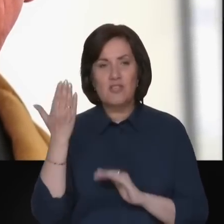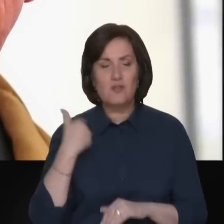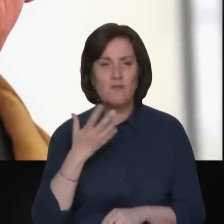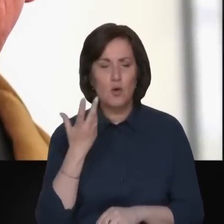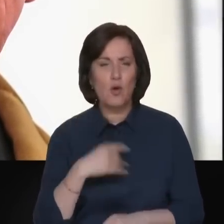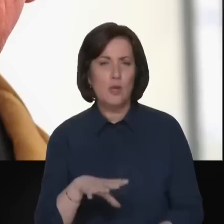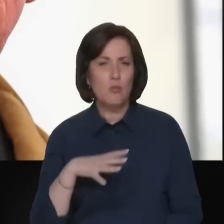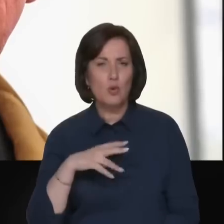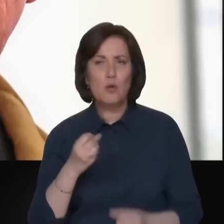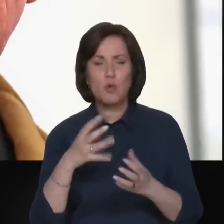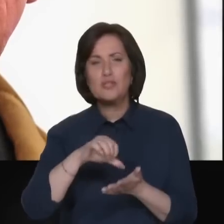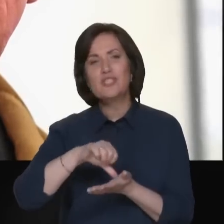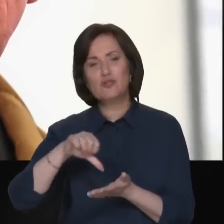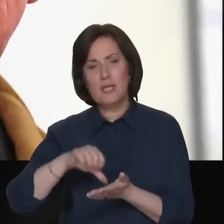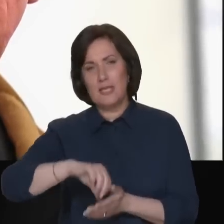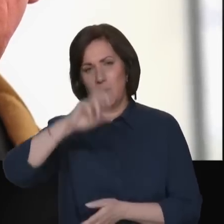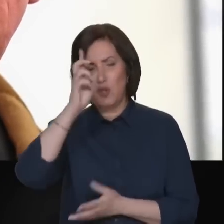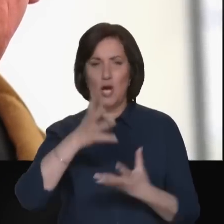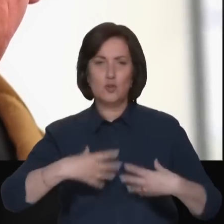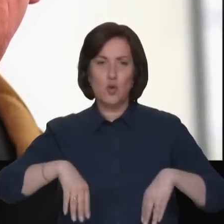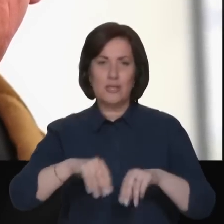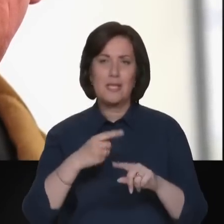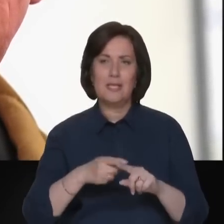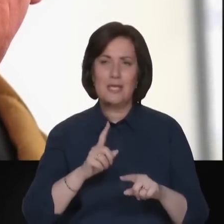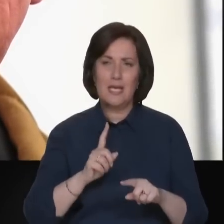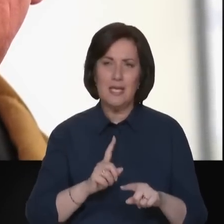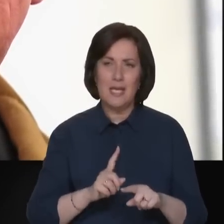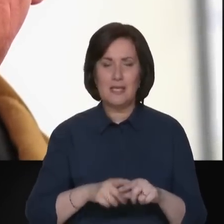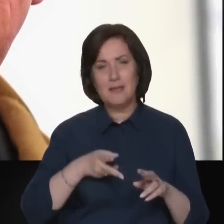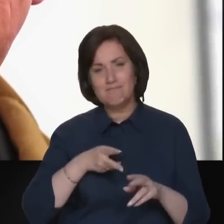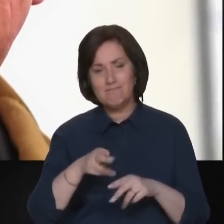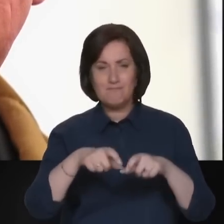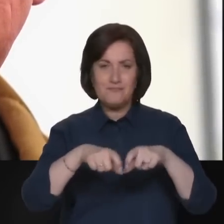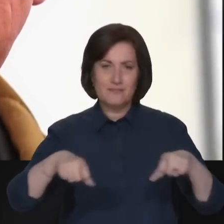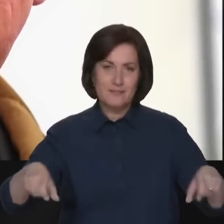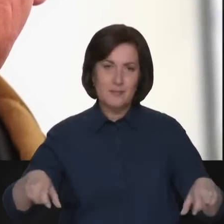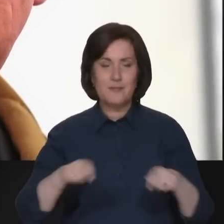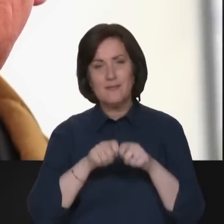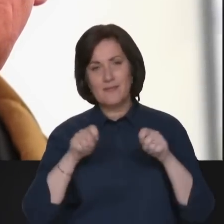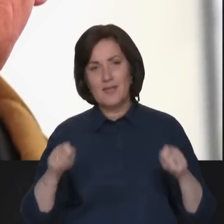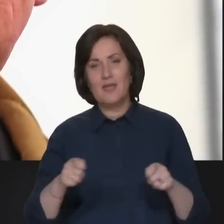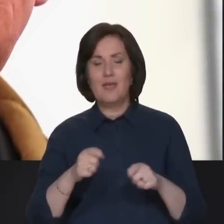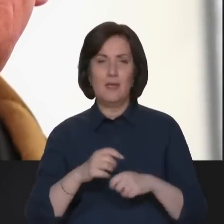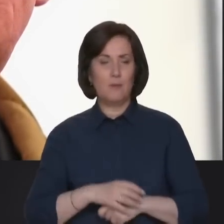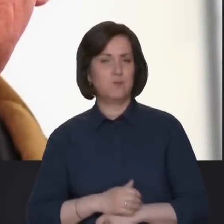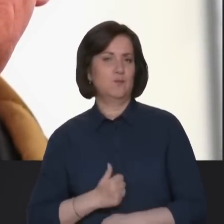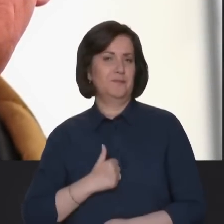коли були просто члени монаршої родини, які розрізали стрічки і, скажімо, надували собі